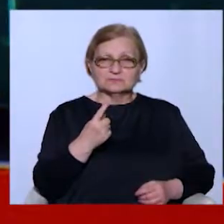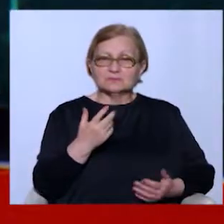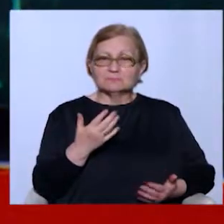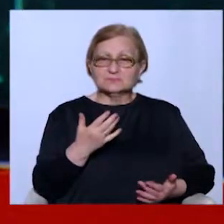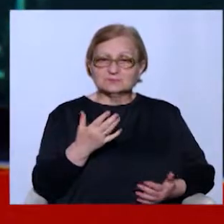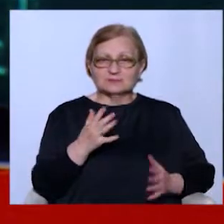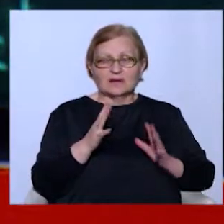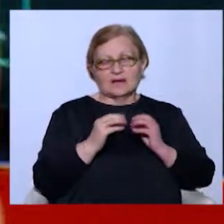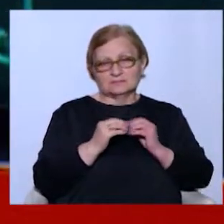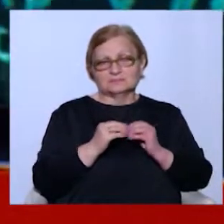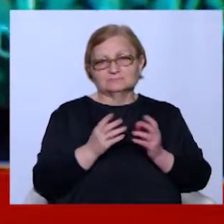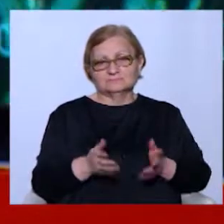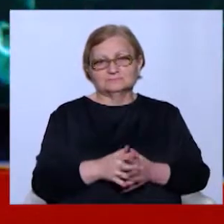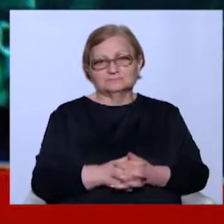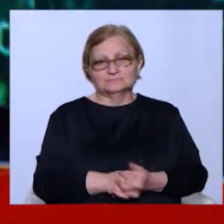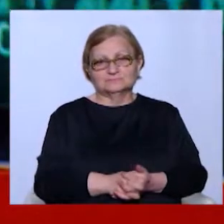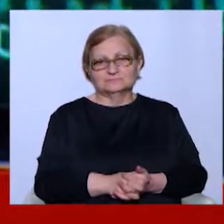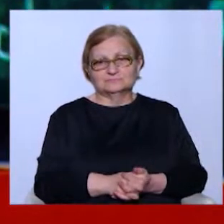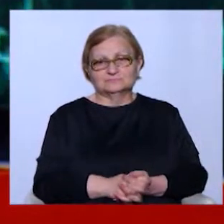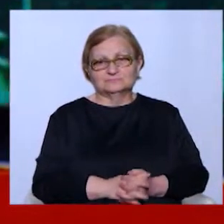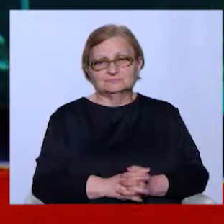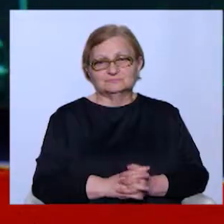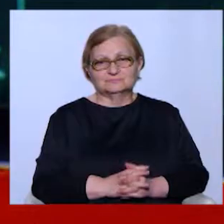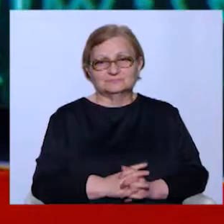არის 10. შვენიერი.